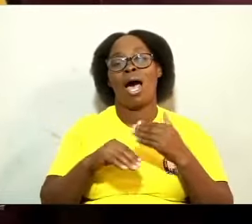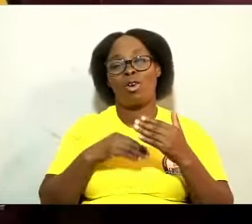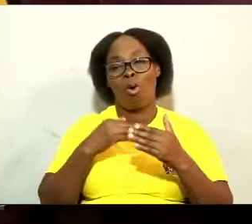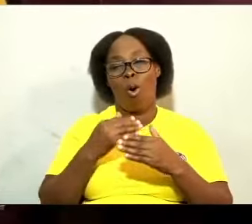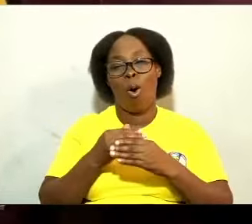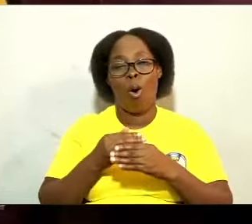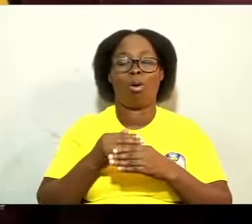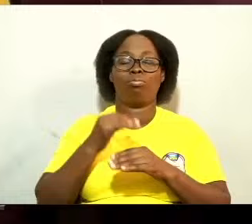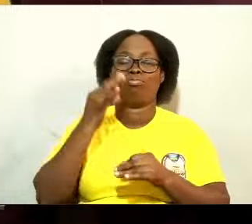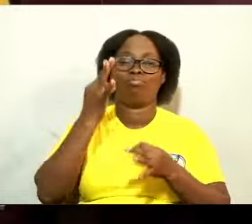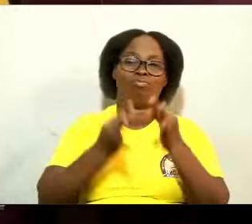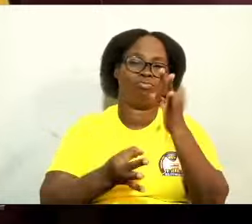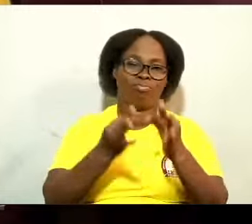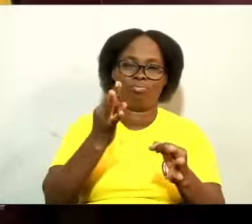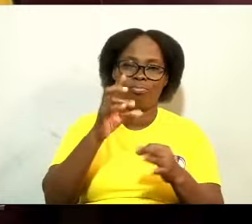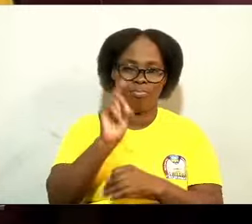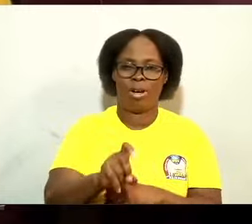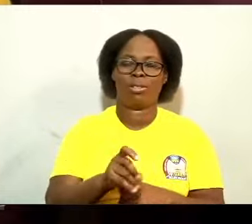na Mungu hawamjui.